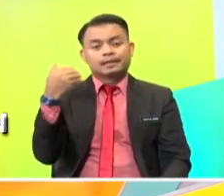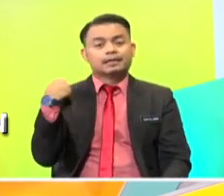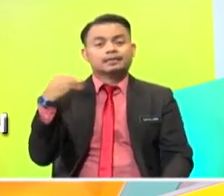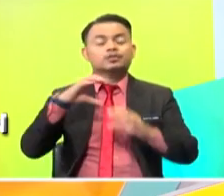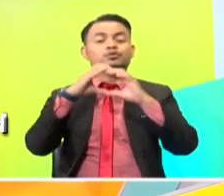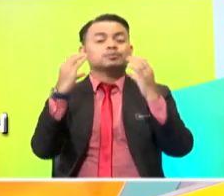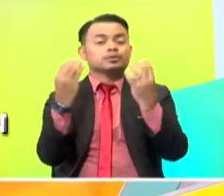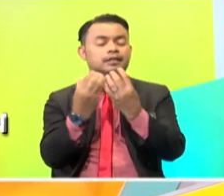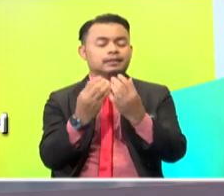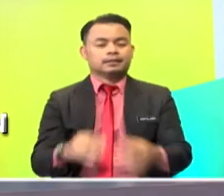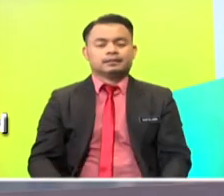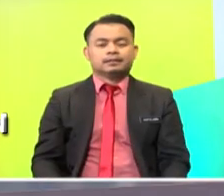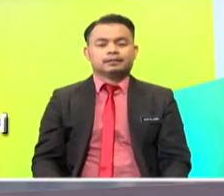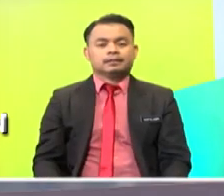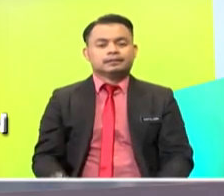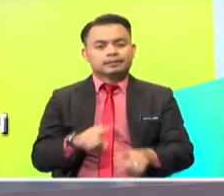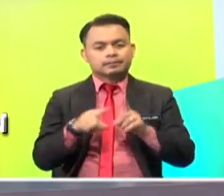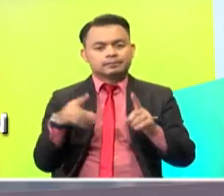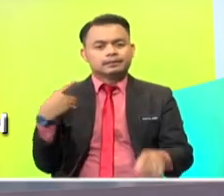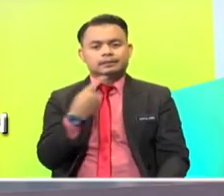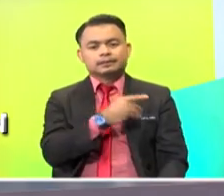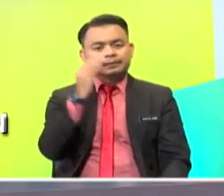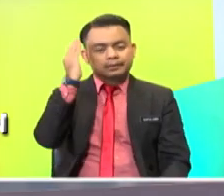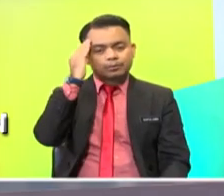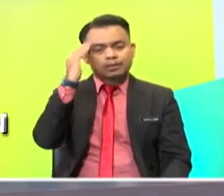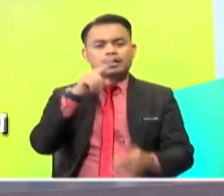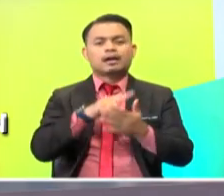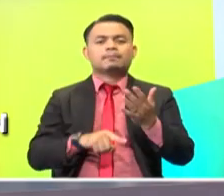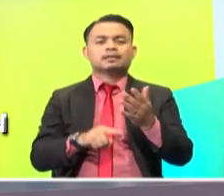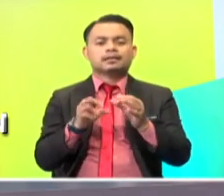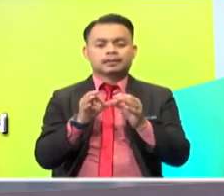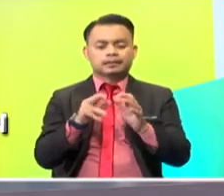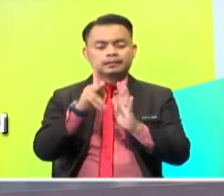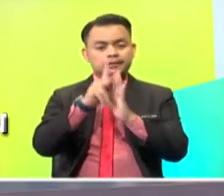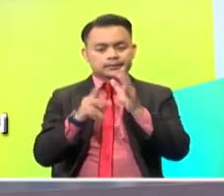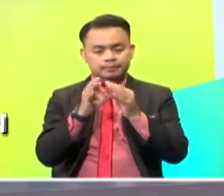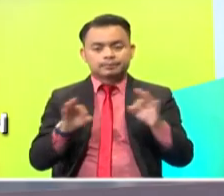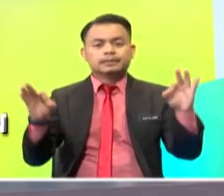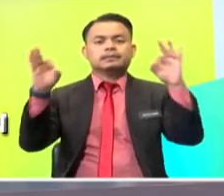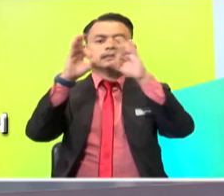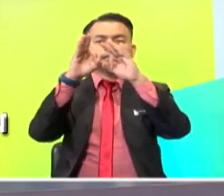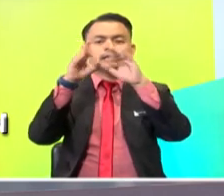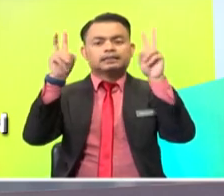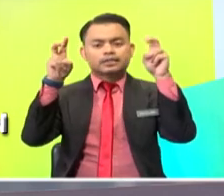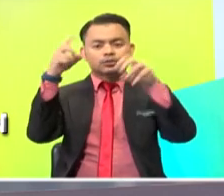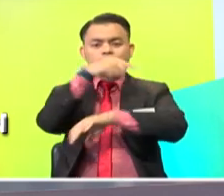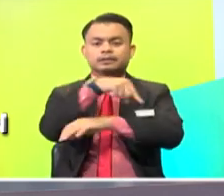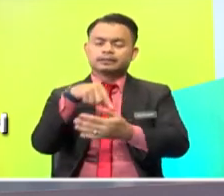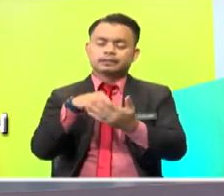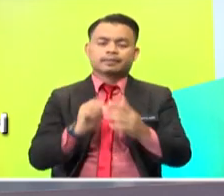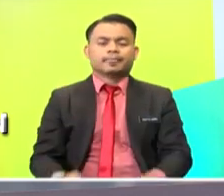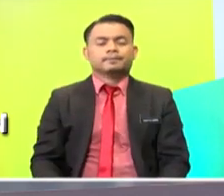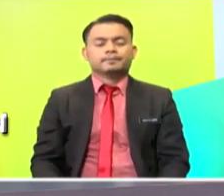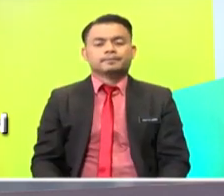kena tahu apa kepentingan tajuk kita hari ini aku kepentingan tersebut Assalamualaikum sih kan sedikit deh kita